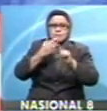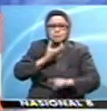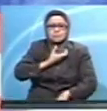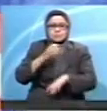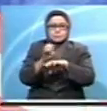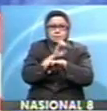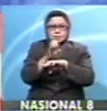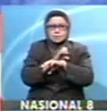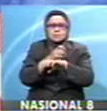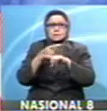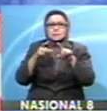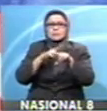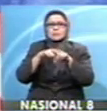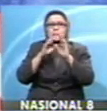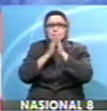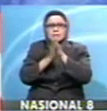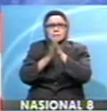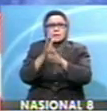membonceng turut mengalami